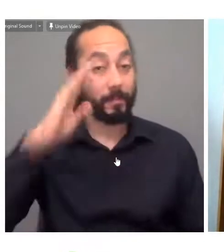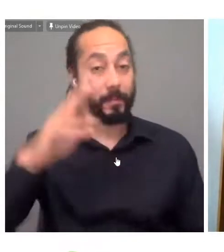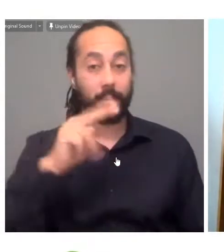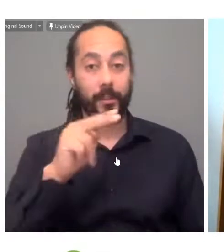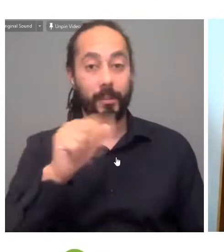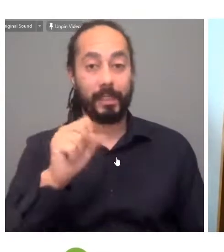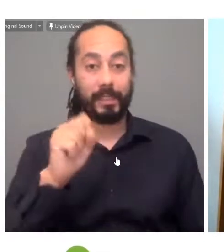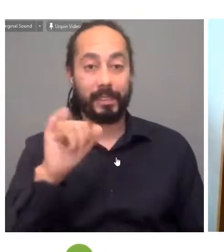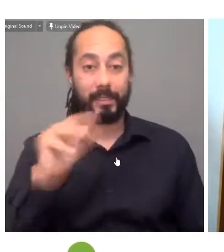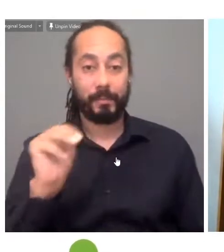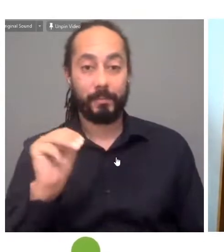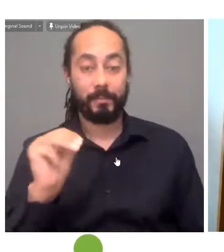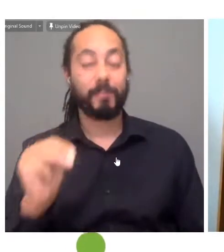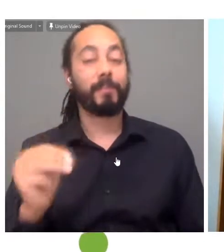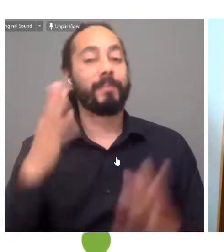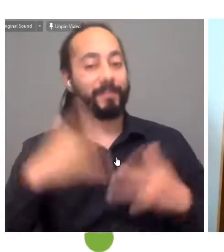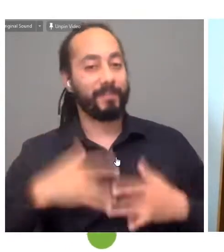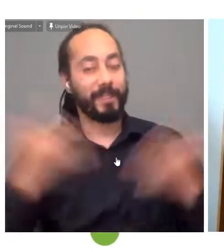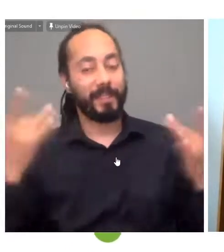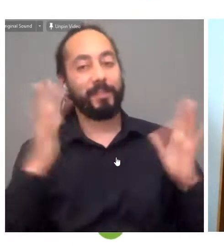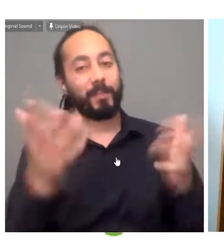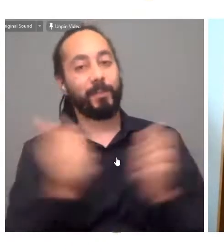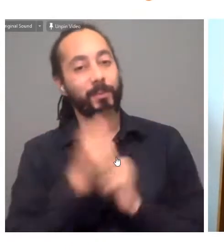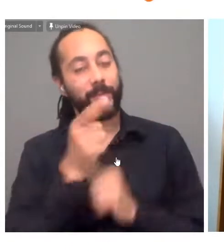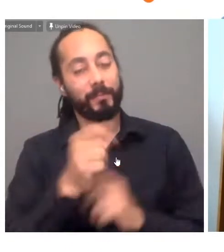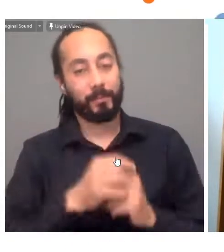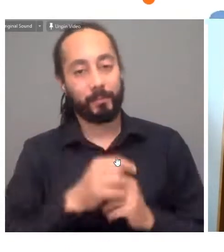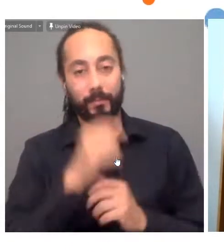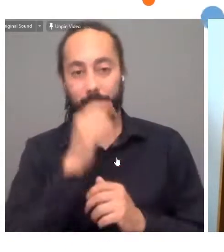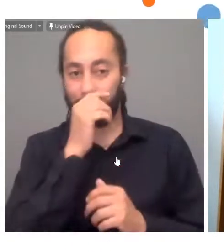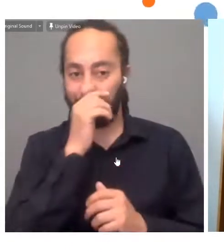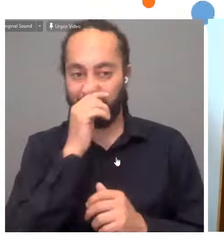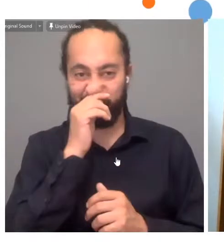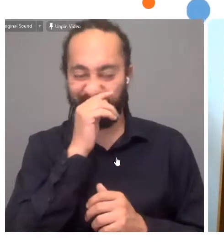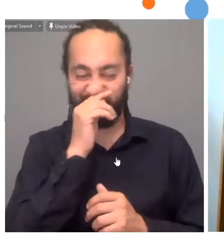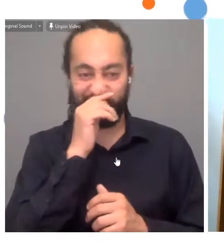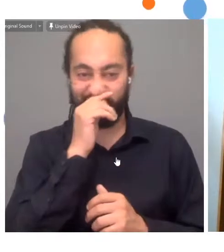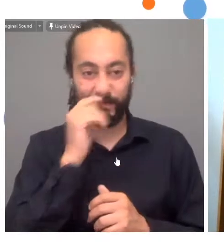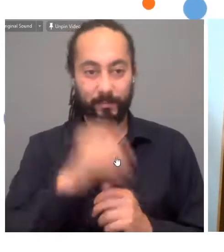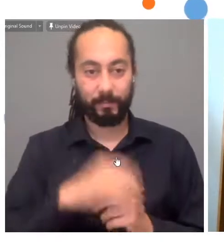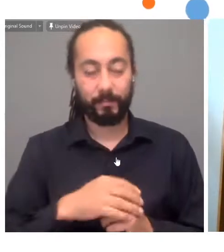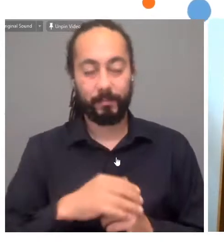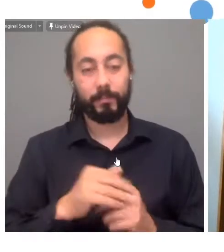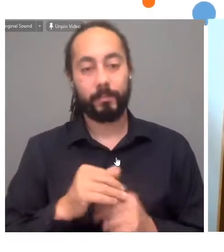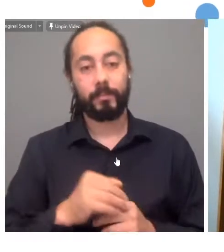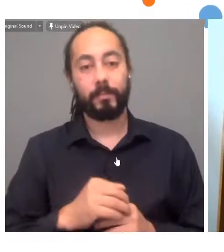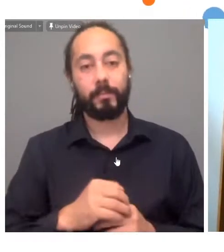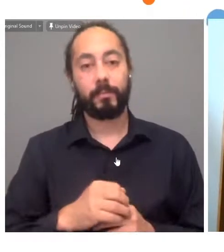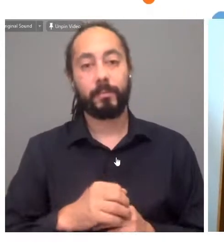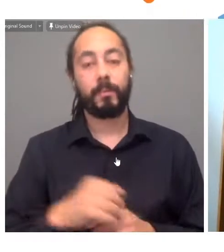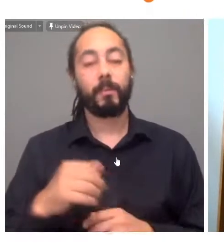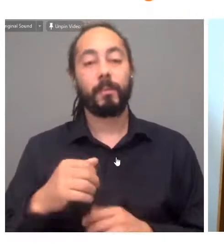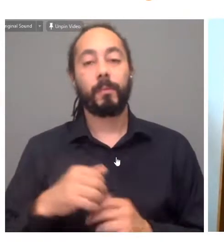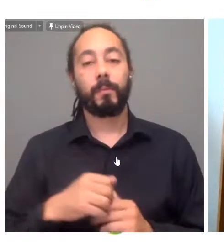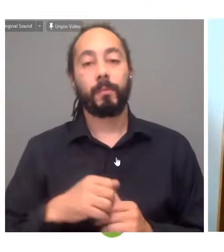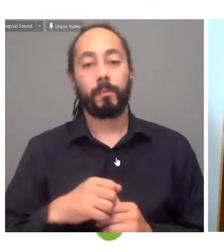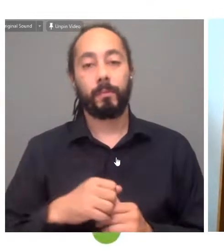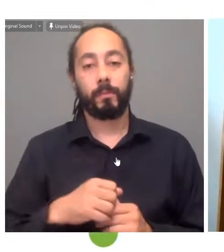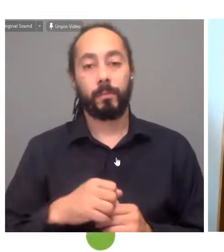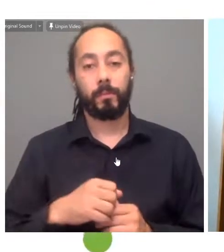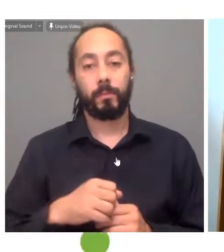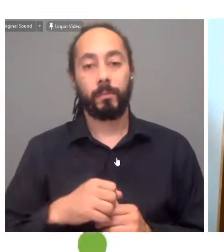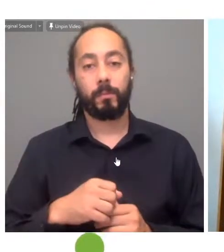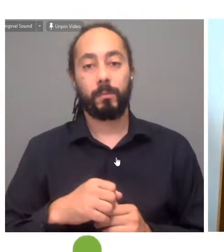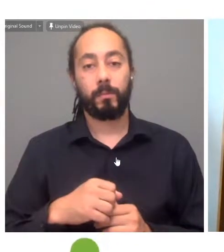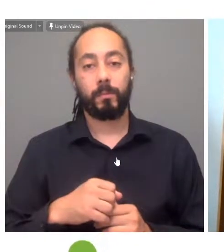que je comprends l'insécurité de plusieurs face à la situation.